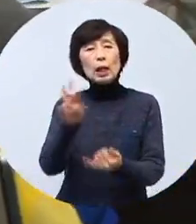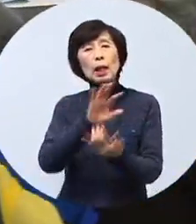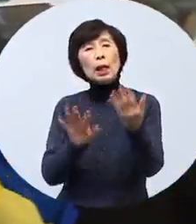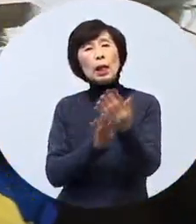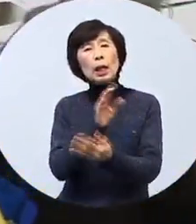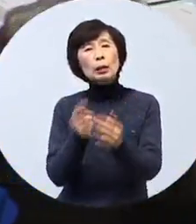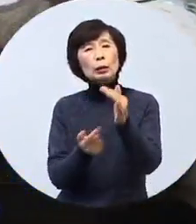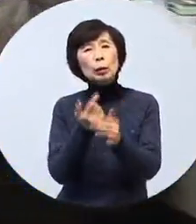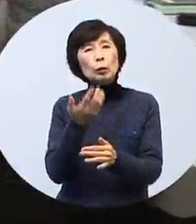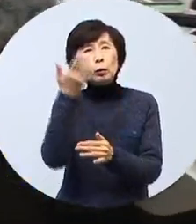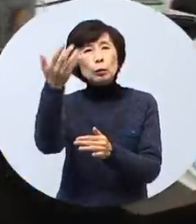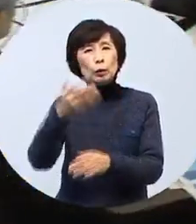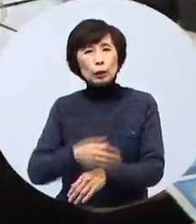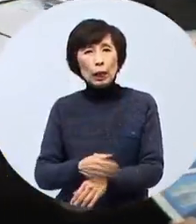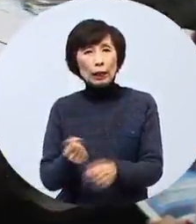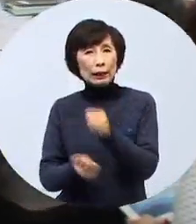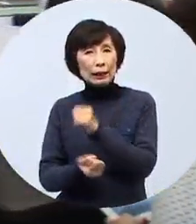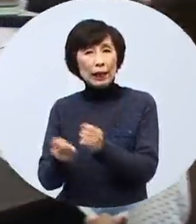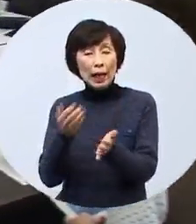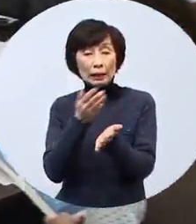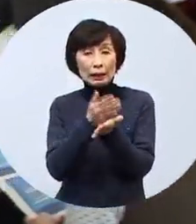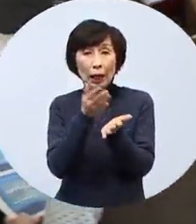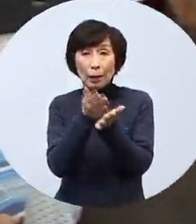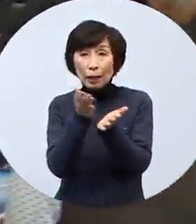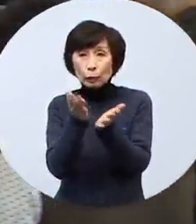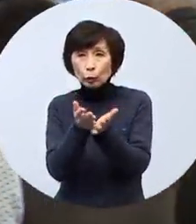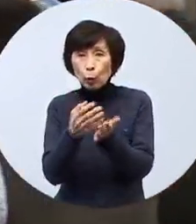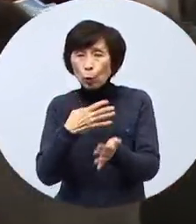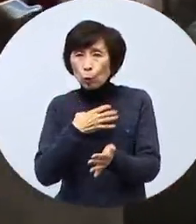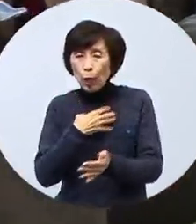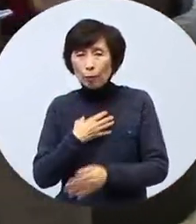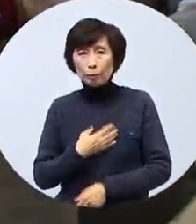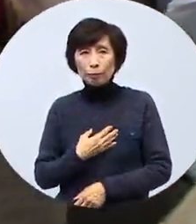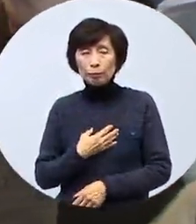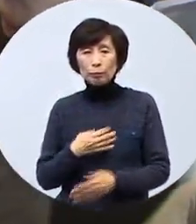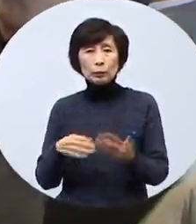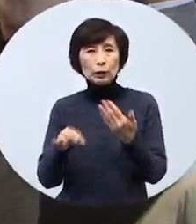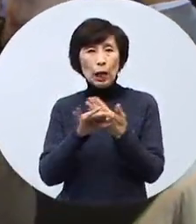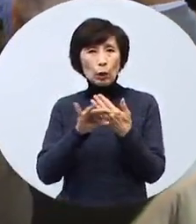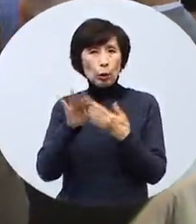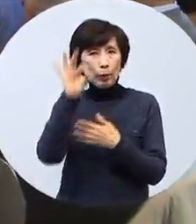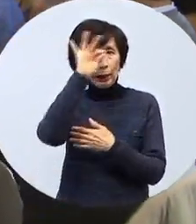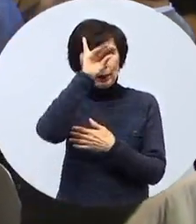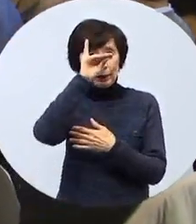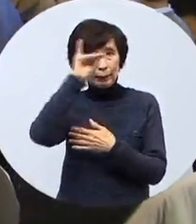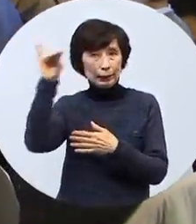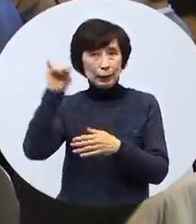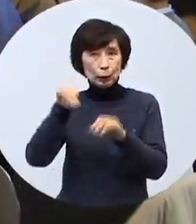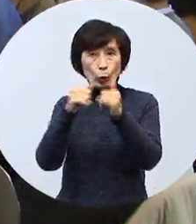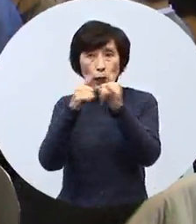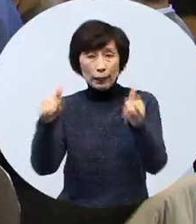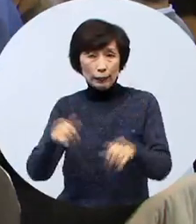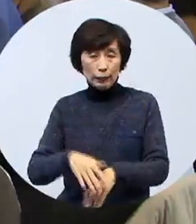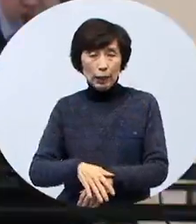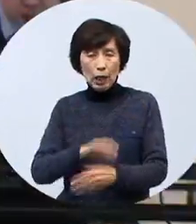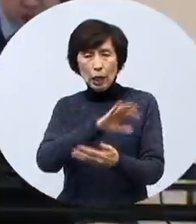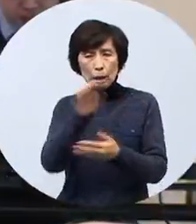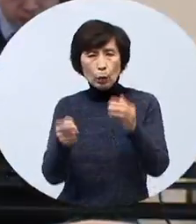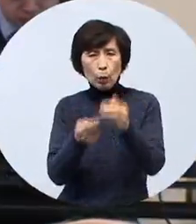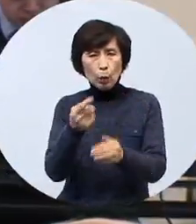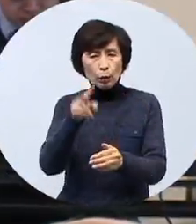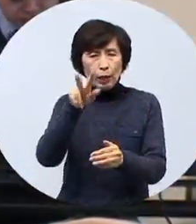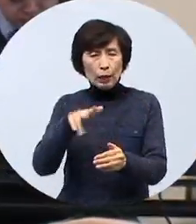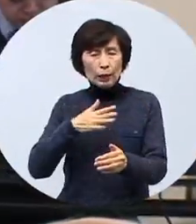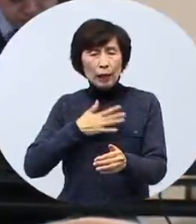定される避難者別の不安、知的障害者、これもね、災害発生の理解が困難、いやそれ